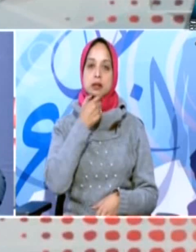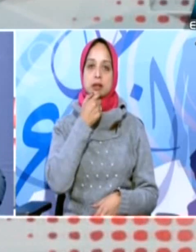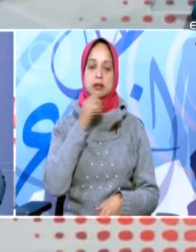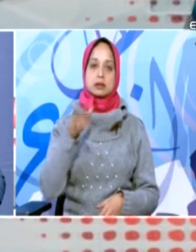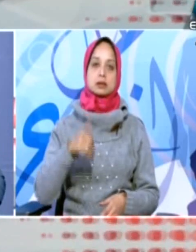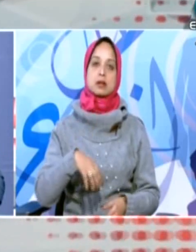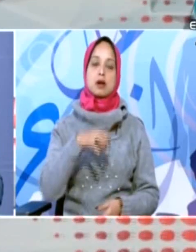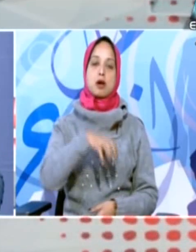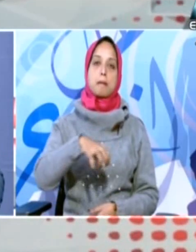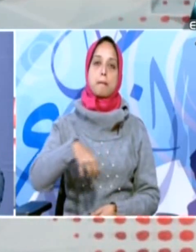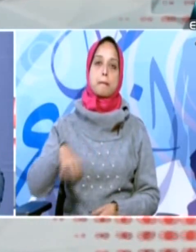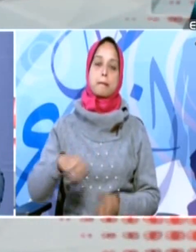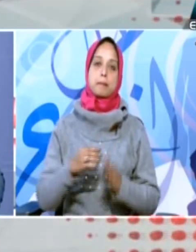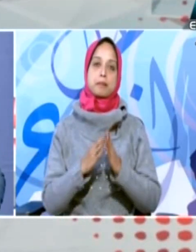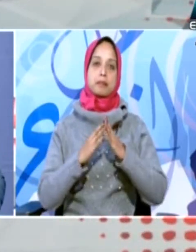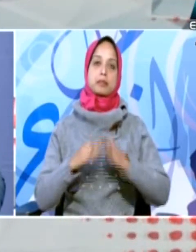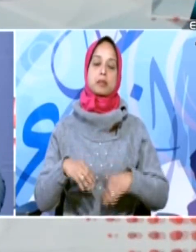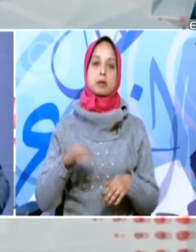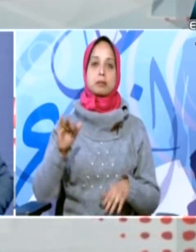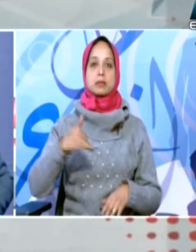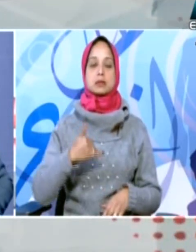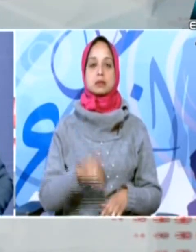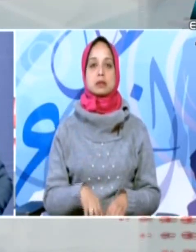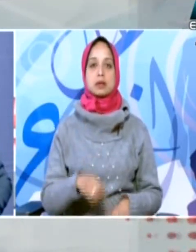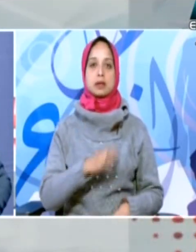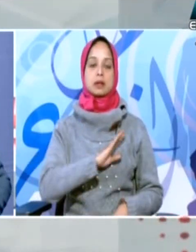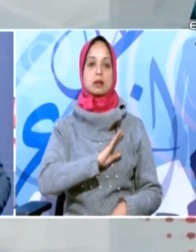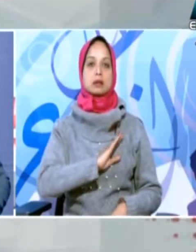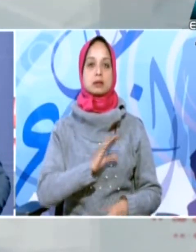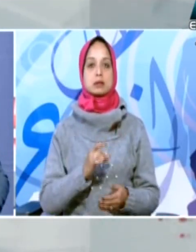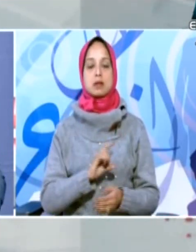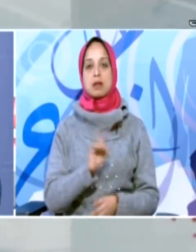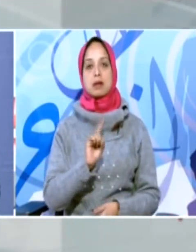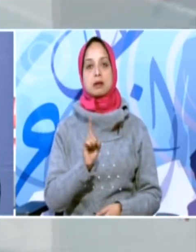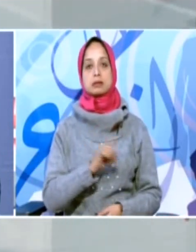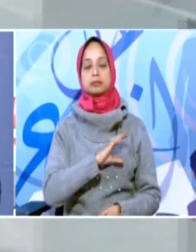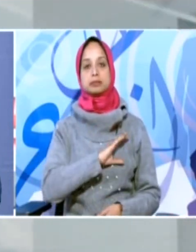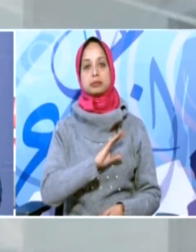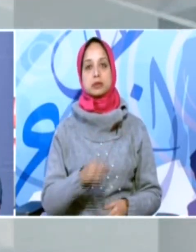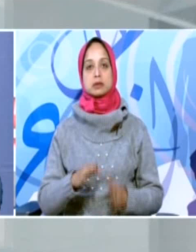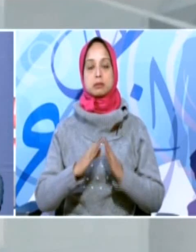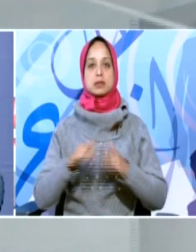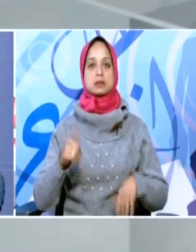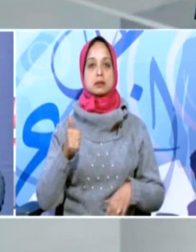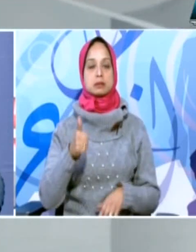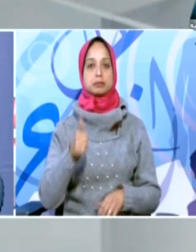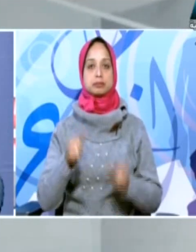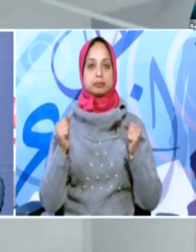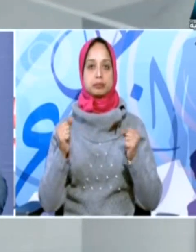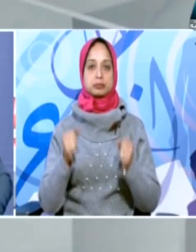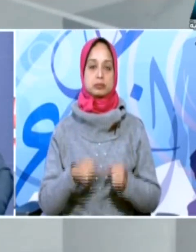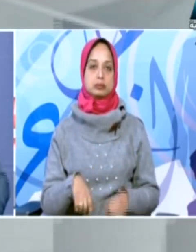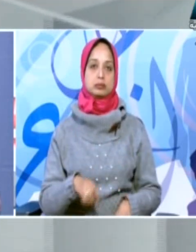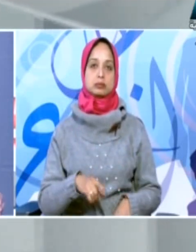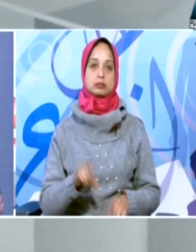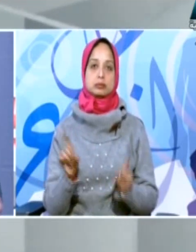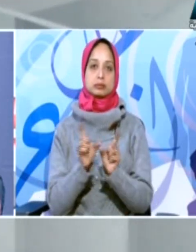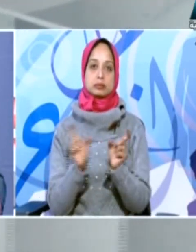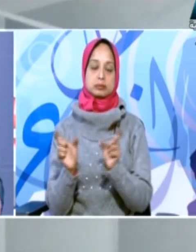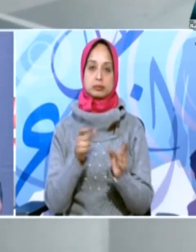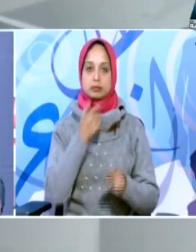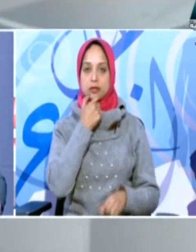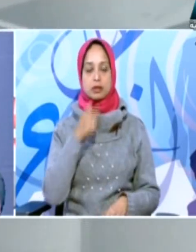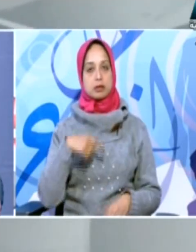الامم، الغاء الامتيازات الاجنبية، تقوية الجيش المصري، سحب الموظفين الانجليز من الجيش والبوليس، حق مصر في عقد